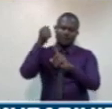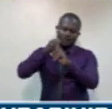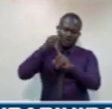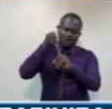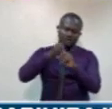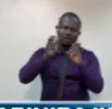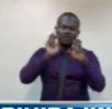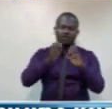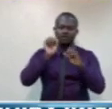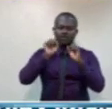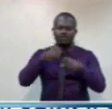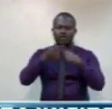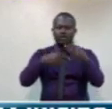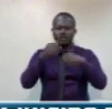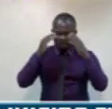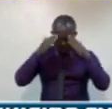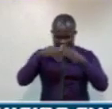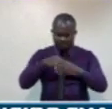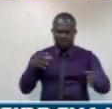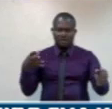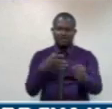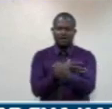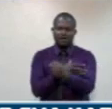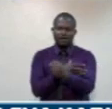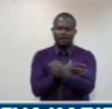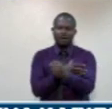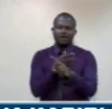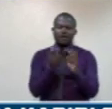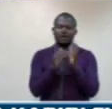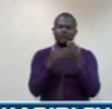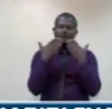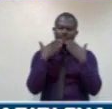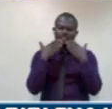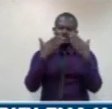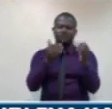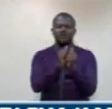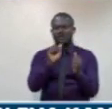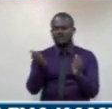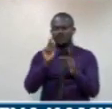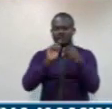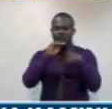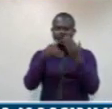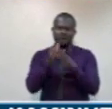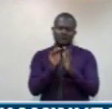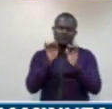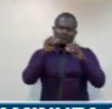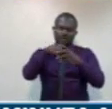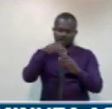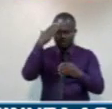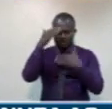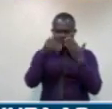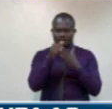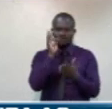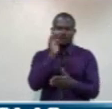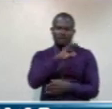yuko twakomeza kubishyiramo imbaraga ndetse nkaba n'abashimira n'abandi bose bazitabira kuko turateganya